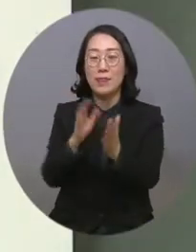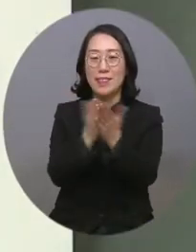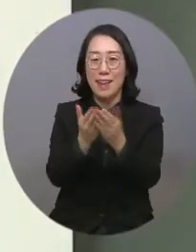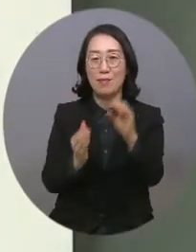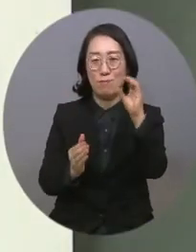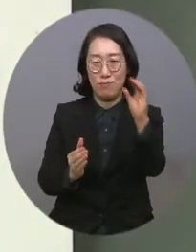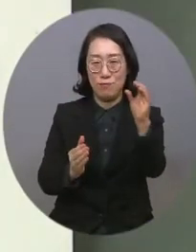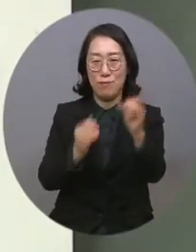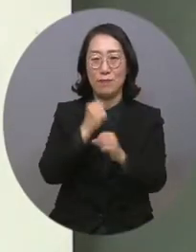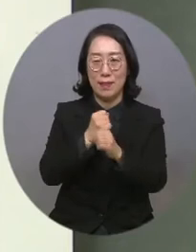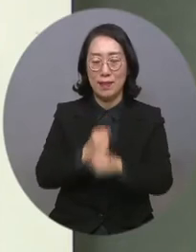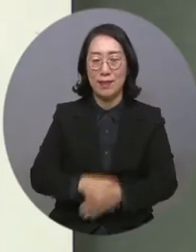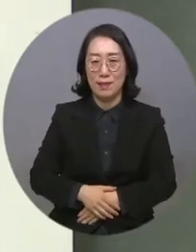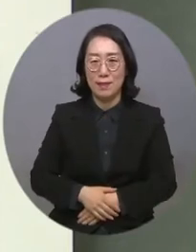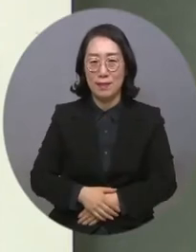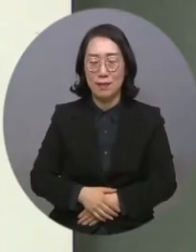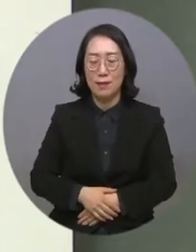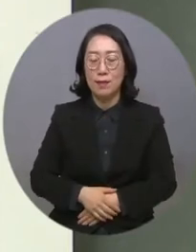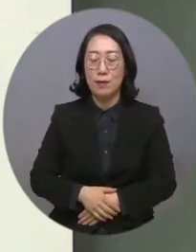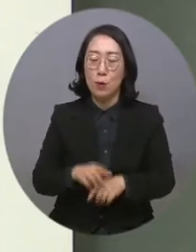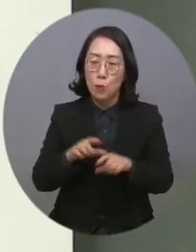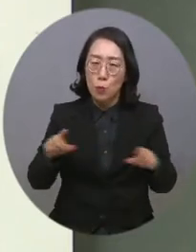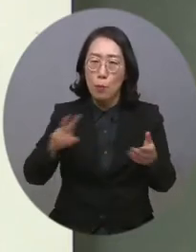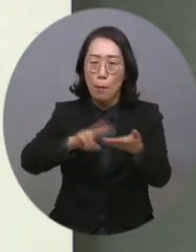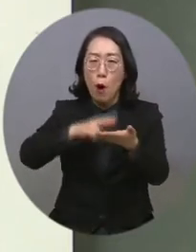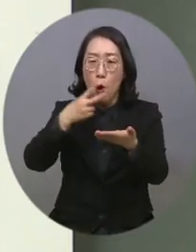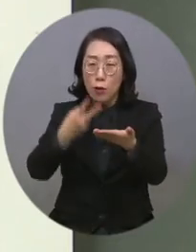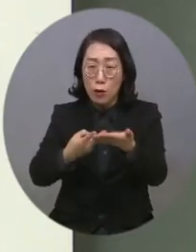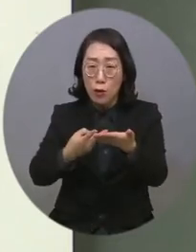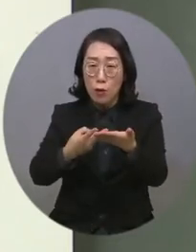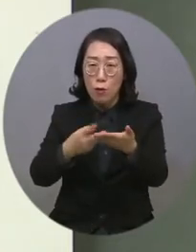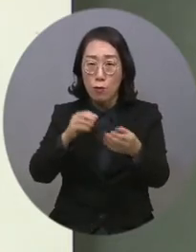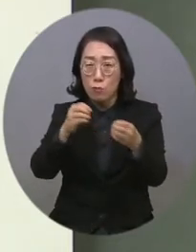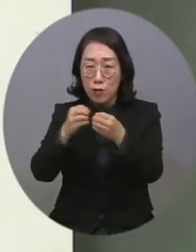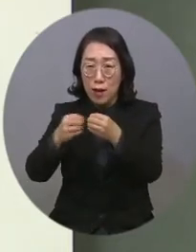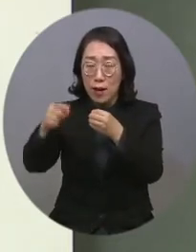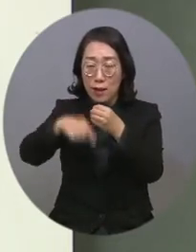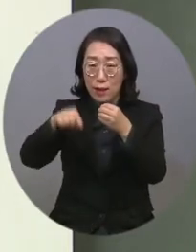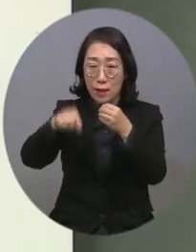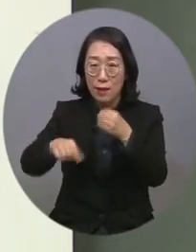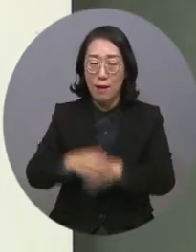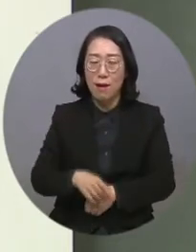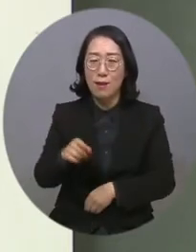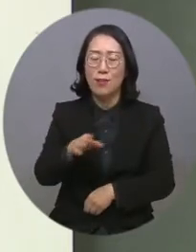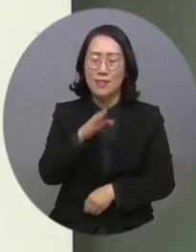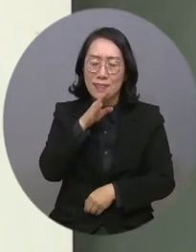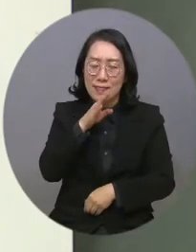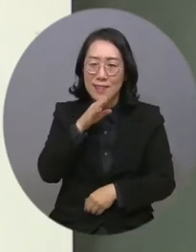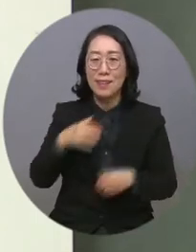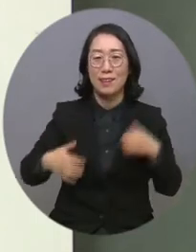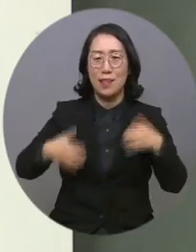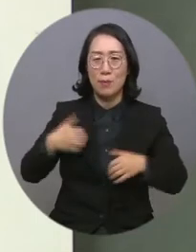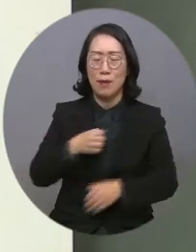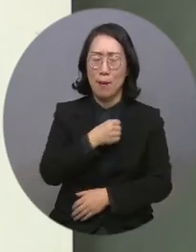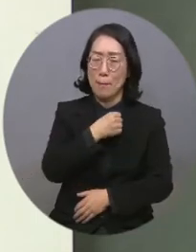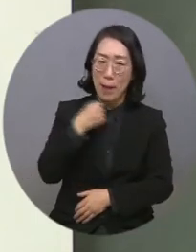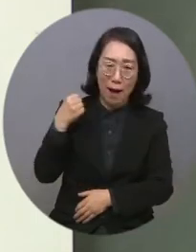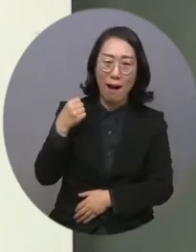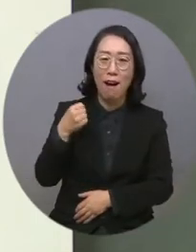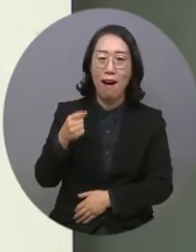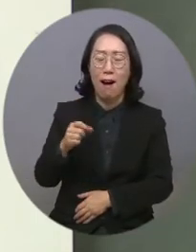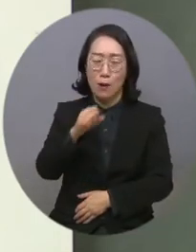번역 문학을 손을 대도 그 가운데도 아, 이거는 너무 맛있다, 너무 기가 막히다